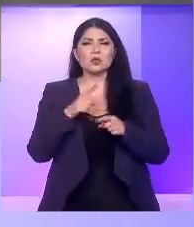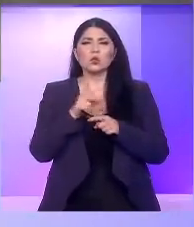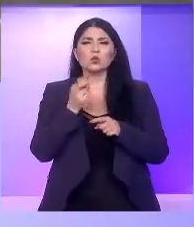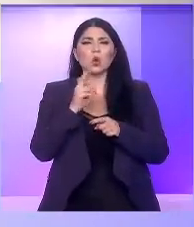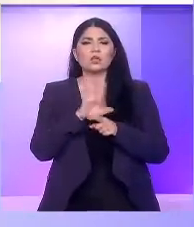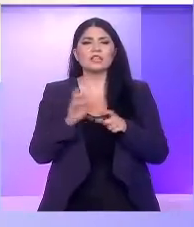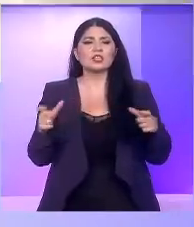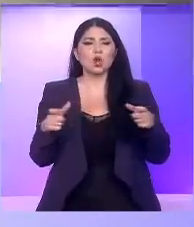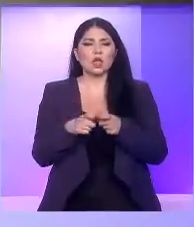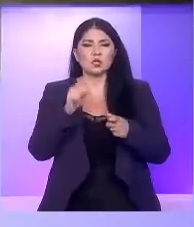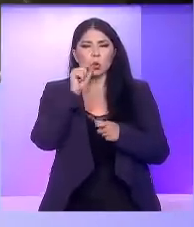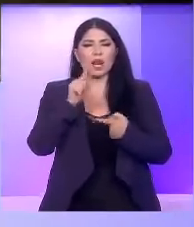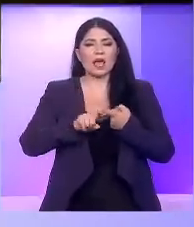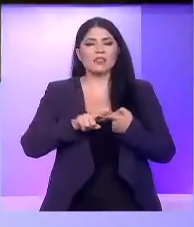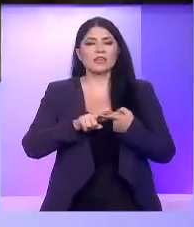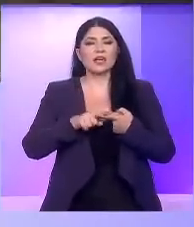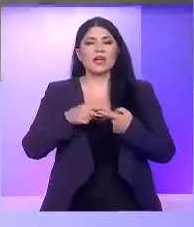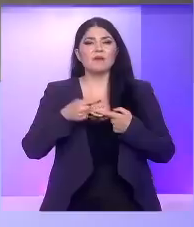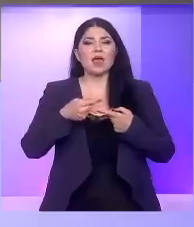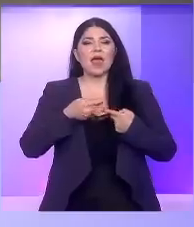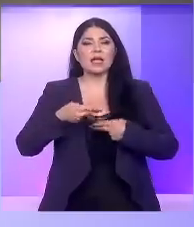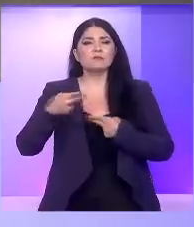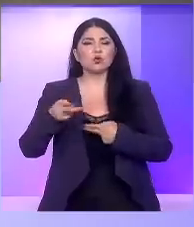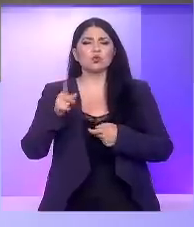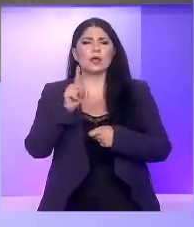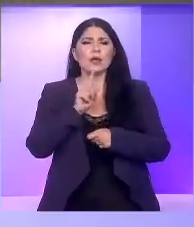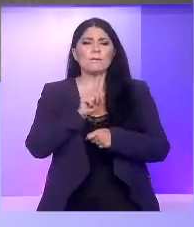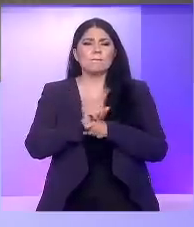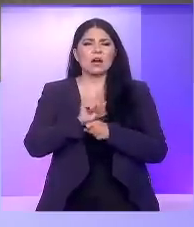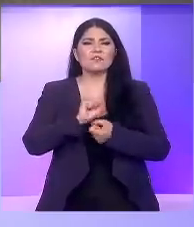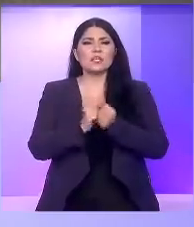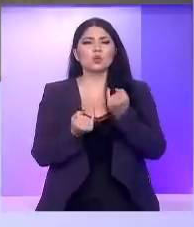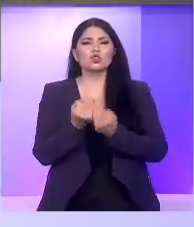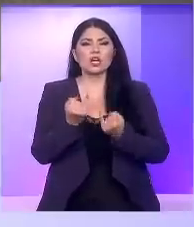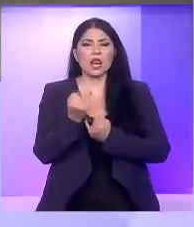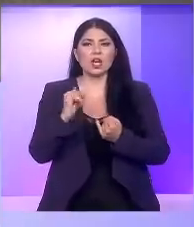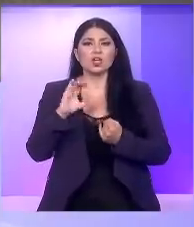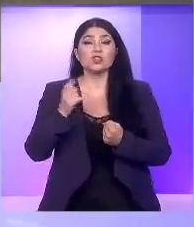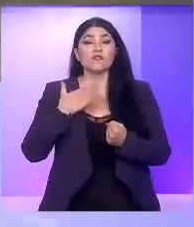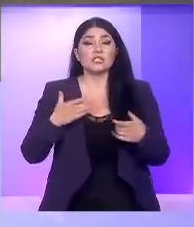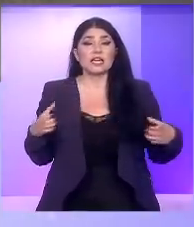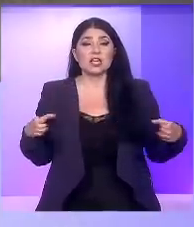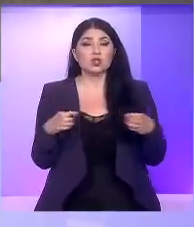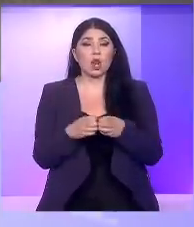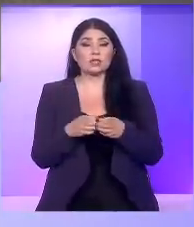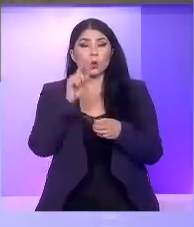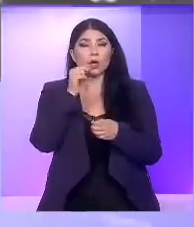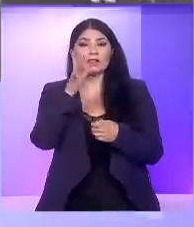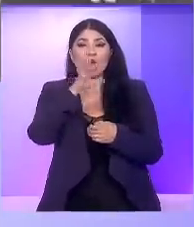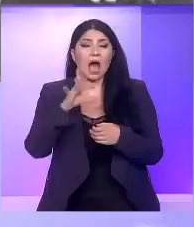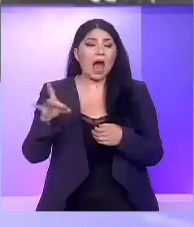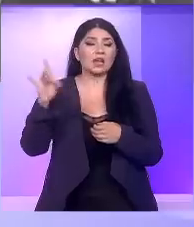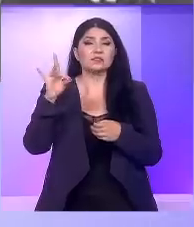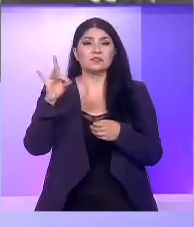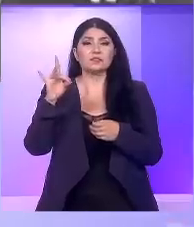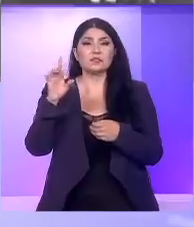cu privire la transportul de cereale sau de mărfuri, ci pur și simplu să izoleze Ucraina de restul lumii pe